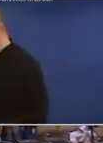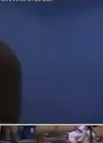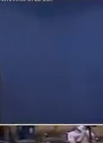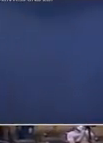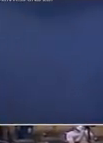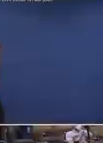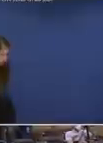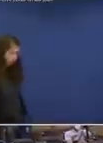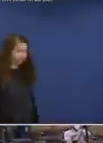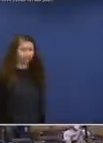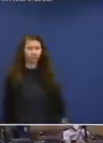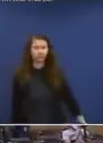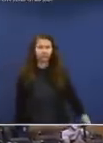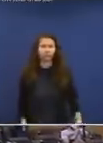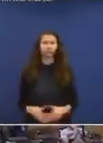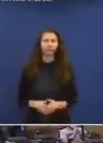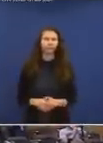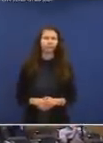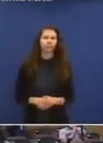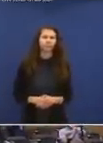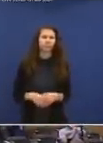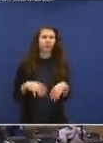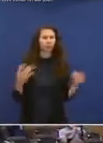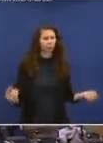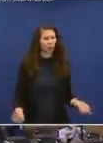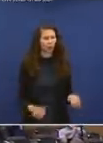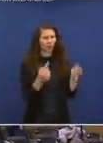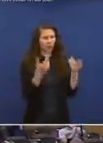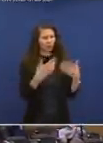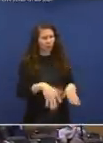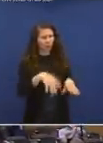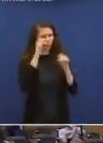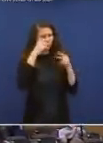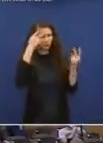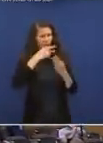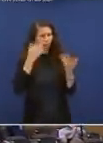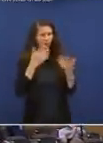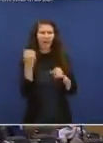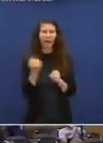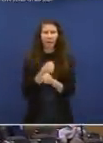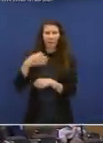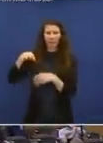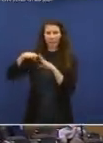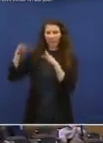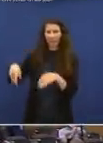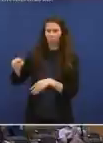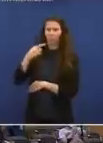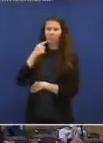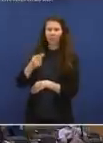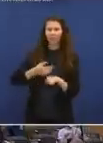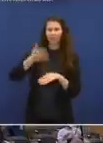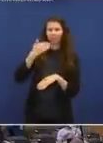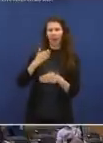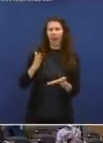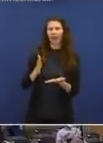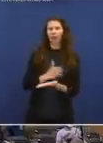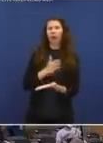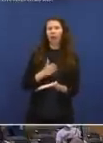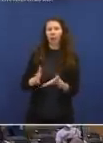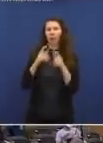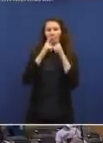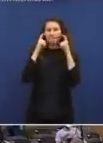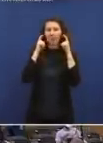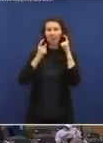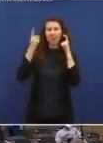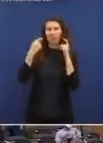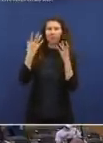Herr Jessen. Ich verstehe den Konflikt so, dass das Arbeitsministerium sagt, zum Zeitpunkt der Entscheidung über den Verbleib dieser Masken